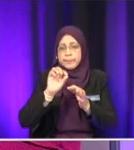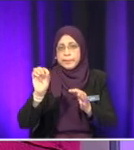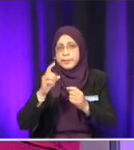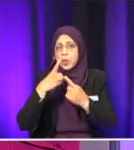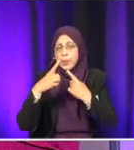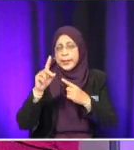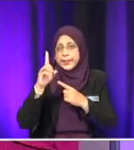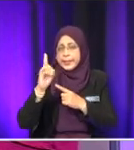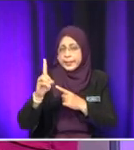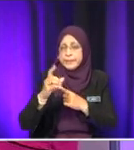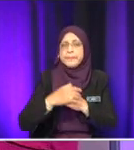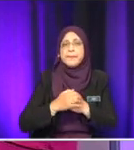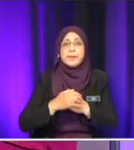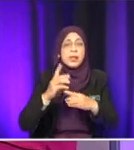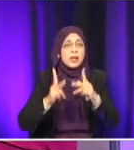apa